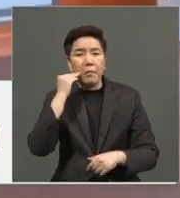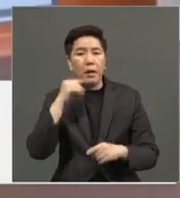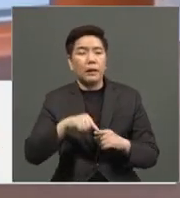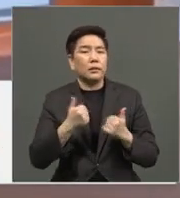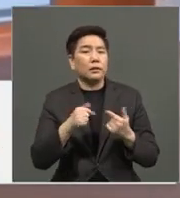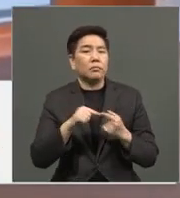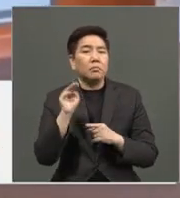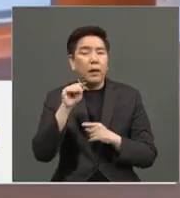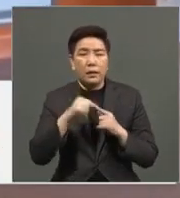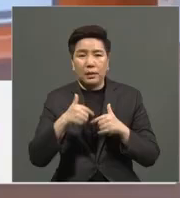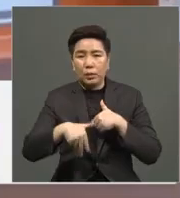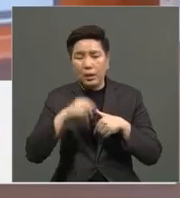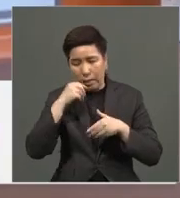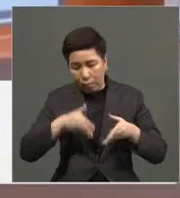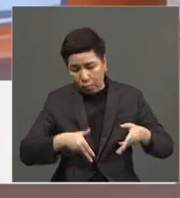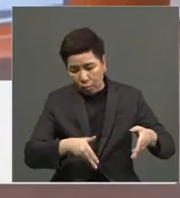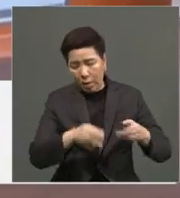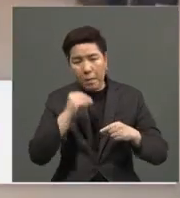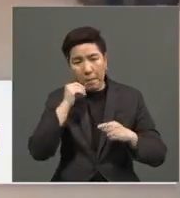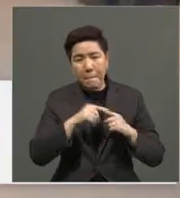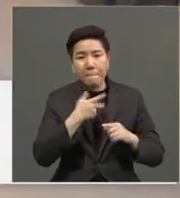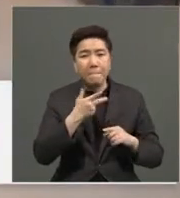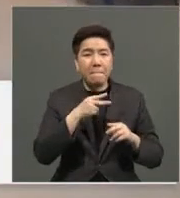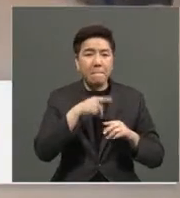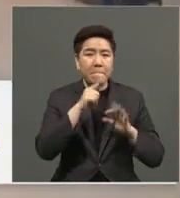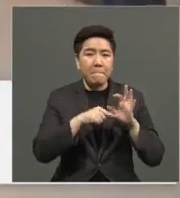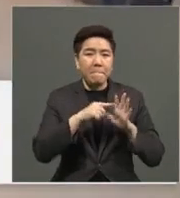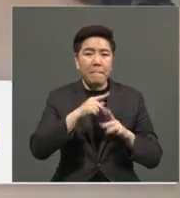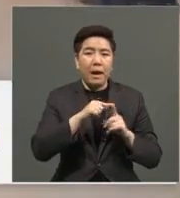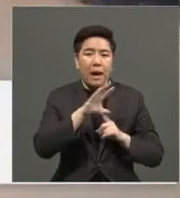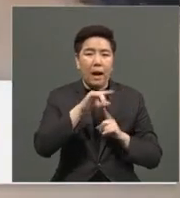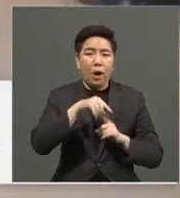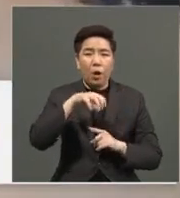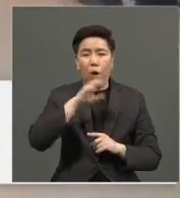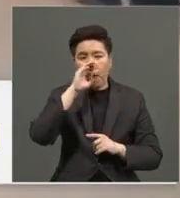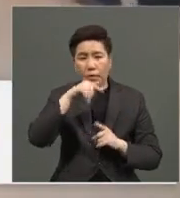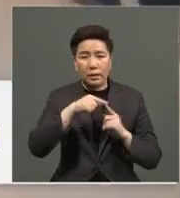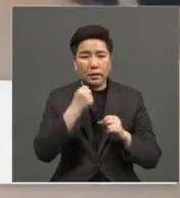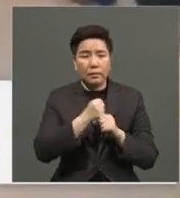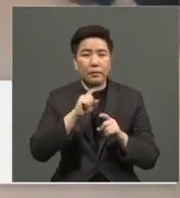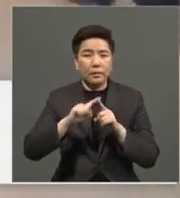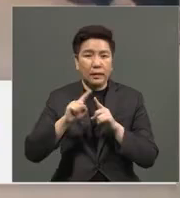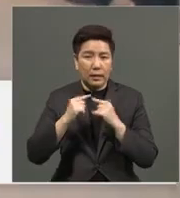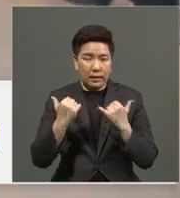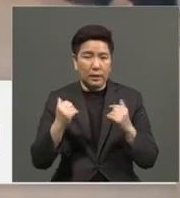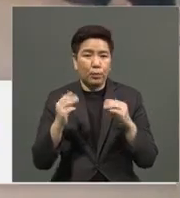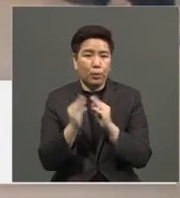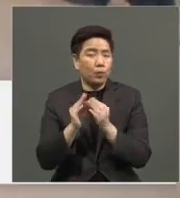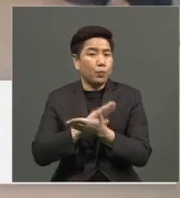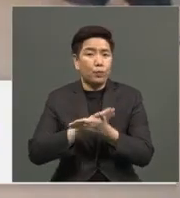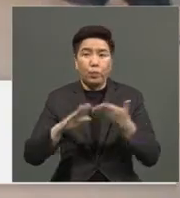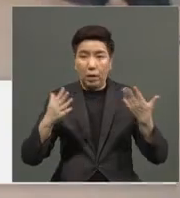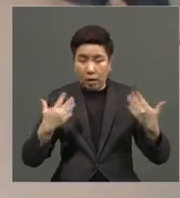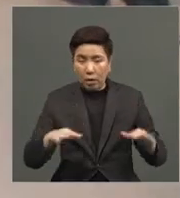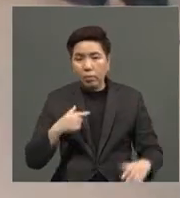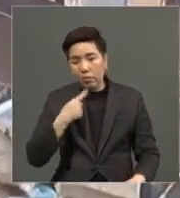ขนรวมถึงถนนเลียบแม่น้ำรวกบ้านปากปาง 5ตำบลเกาะช้างและพื้นที่อื่นๆหลังประชุมร่วมกับหน่วยงานที่